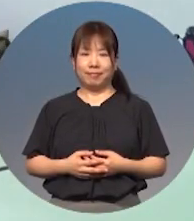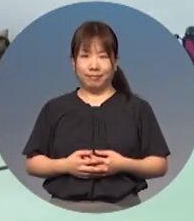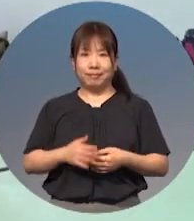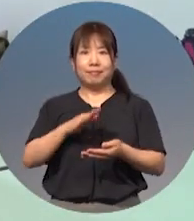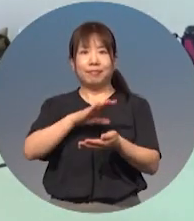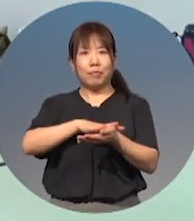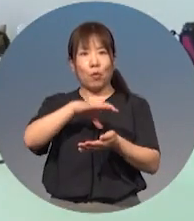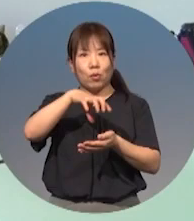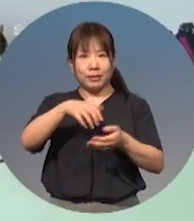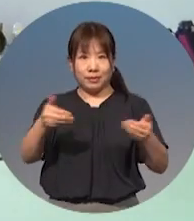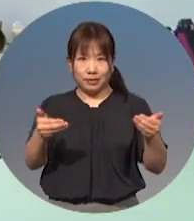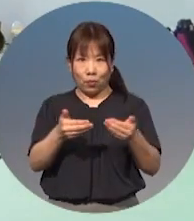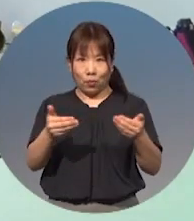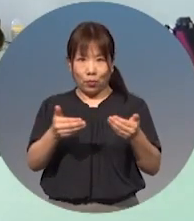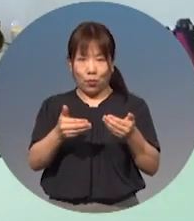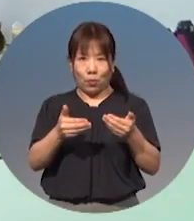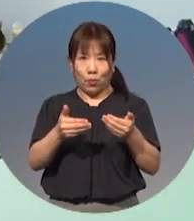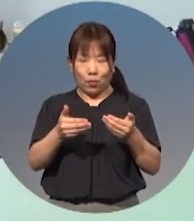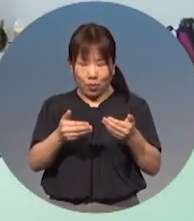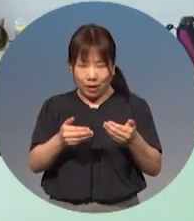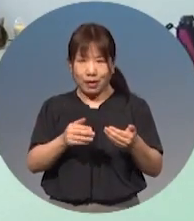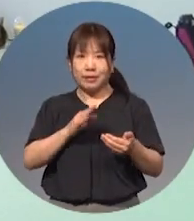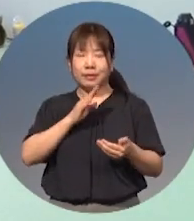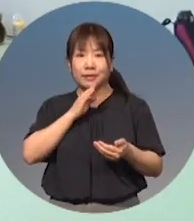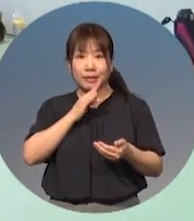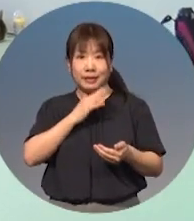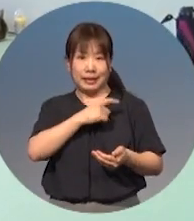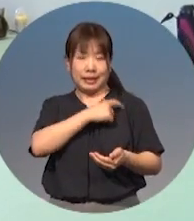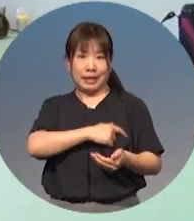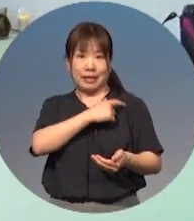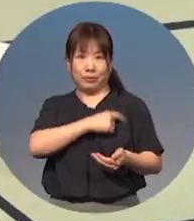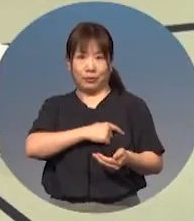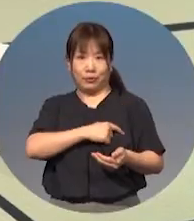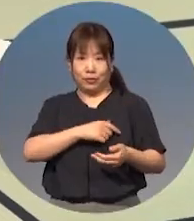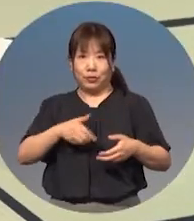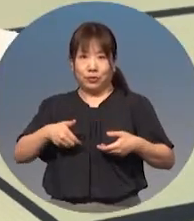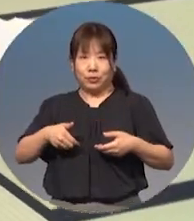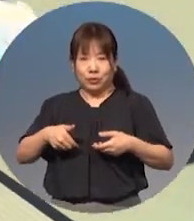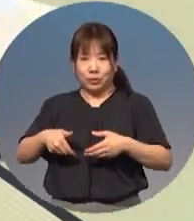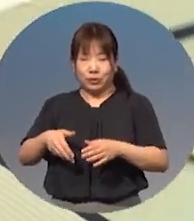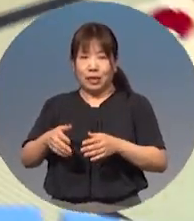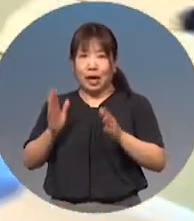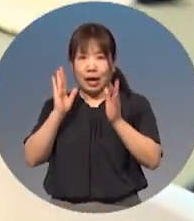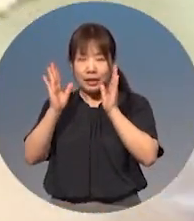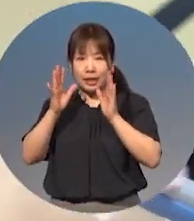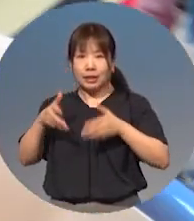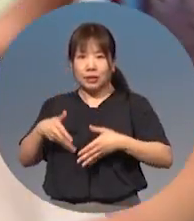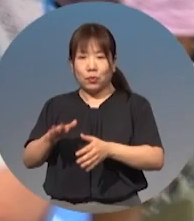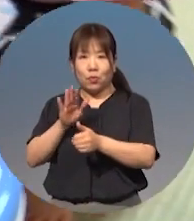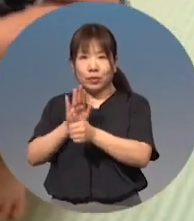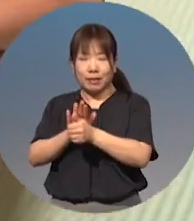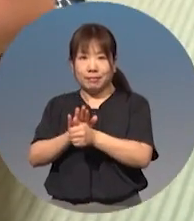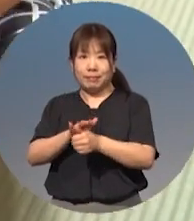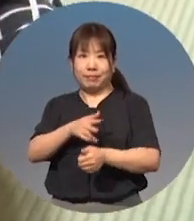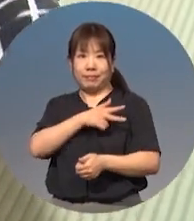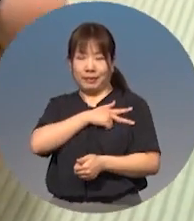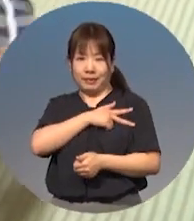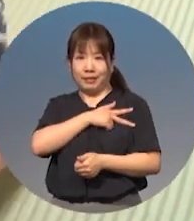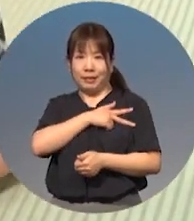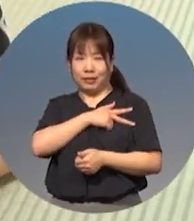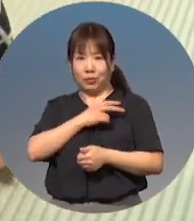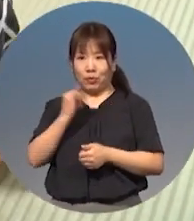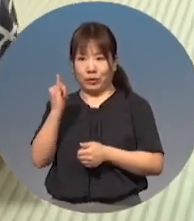病院の仕事では実際に現場で働く助産師が人形を使って赤ちゃんのお世話の仕方を教えていまし